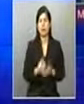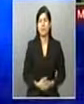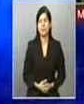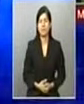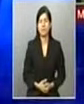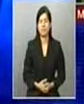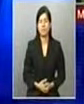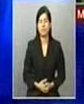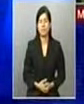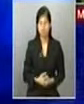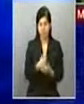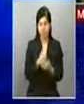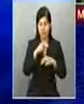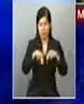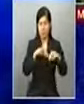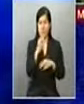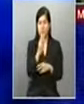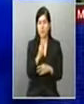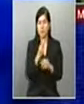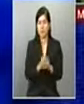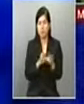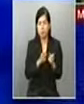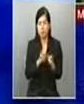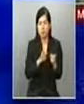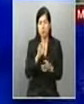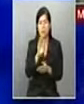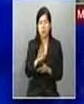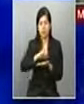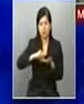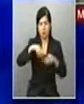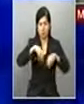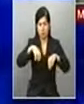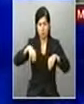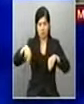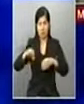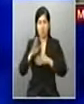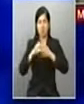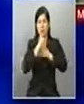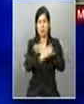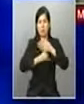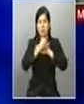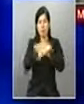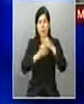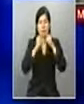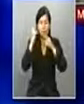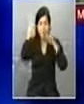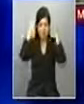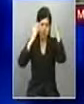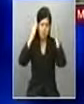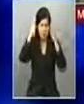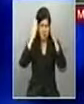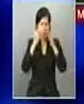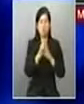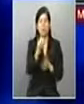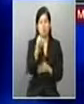เราได้ไปเช็คตรวจสอบกับผู้จัดการกองทุนสถาบันหลายกองทุนในมาเลเซียนะครับส่วนใหญ่ได้ฟีดแบ็กกลับมาว่